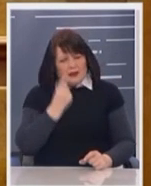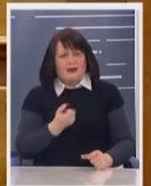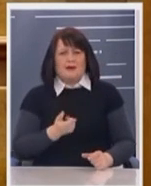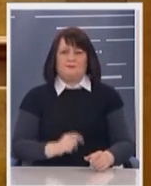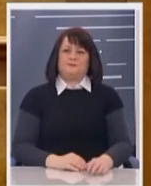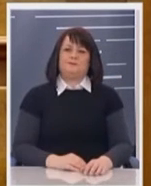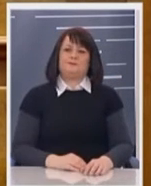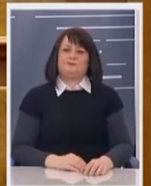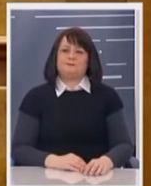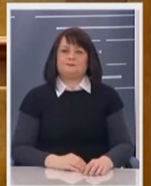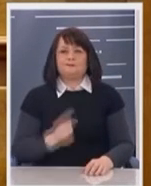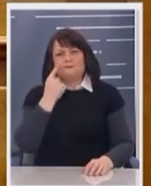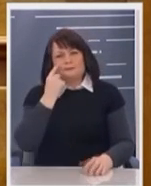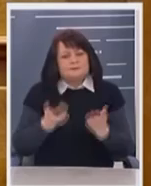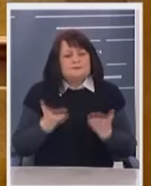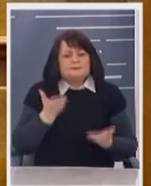Πάμε παρακάτω στις συγκρίσεις.